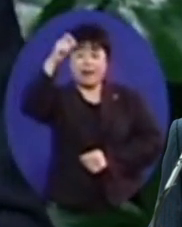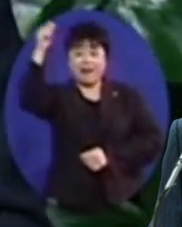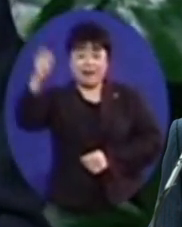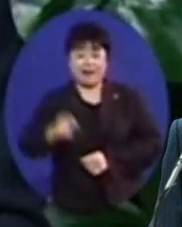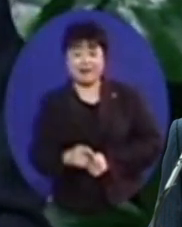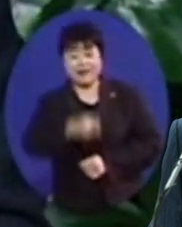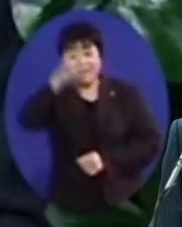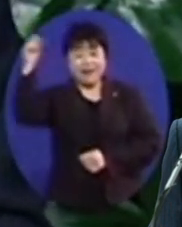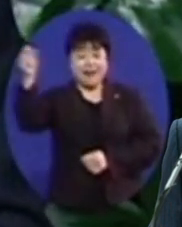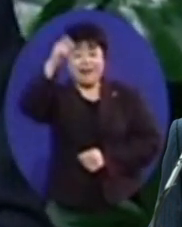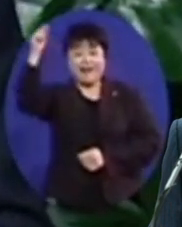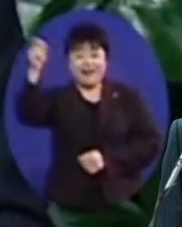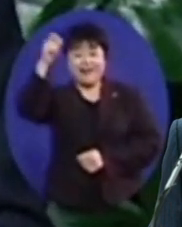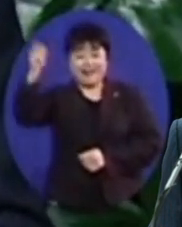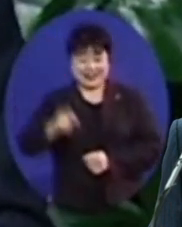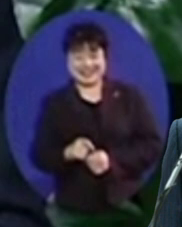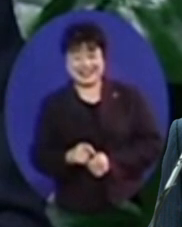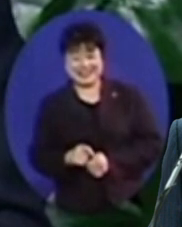큰 나오니까